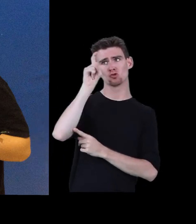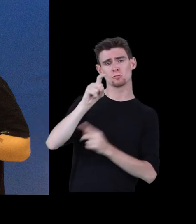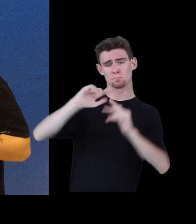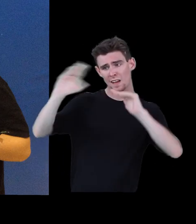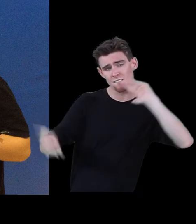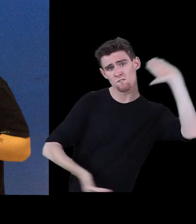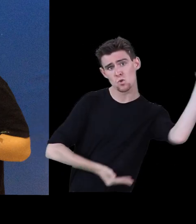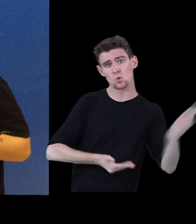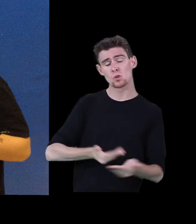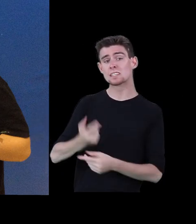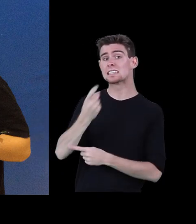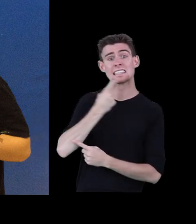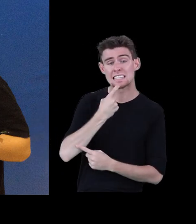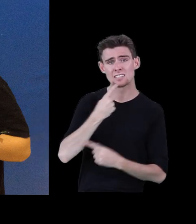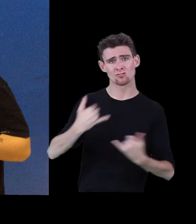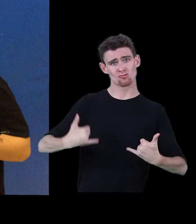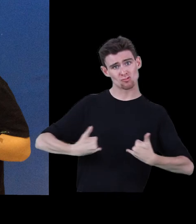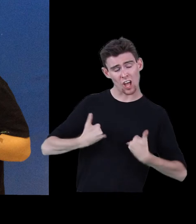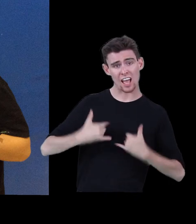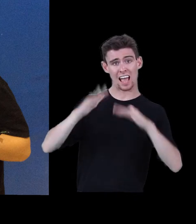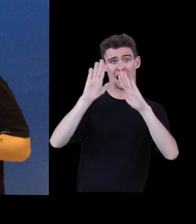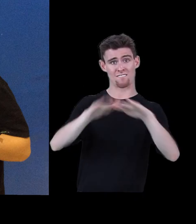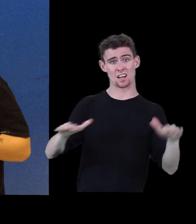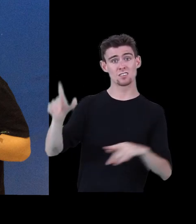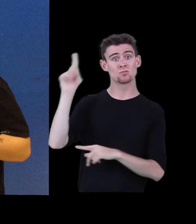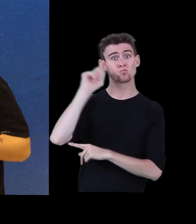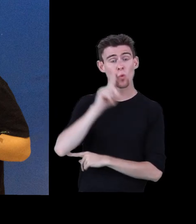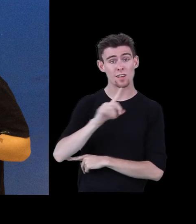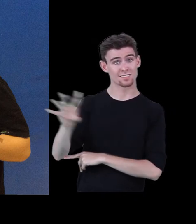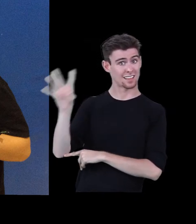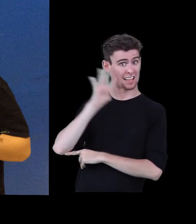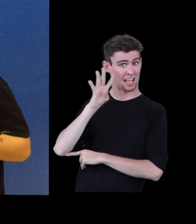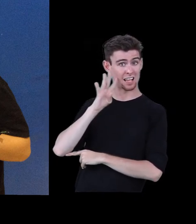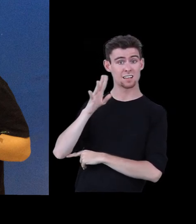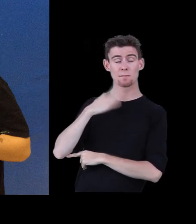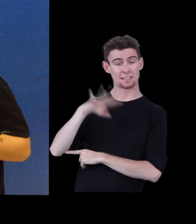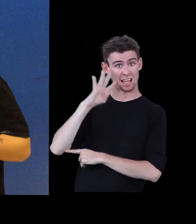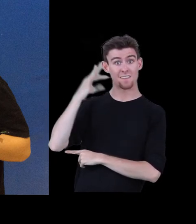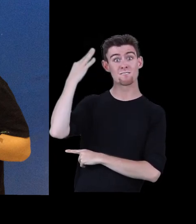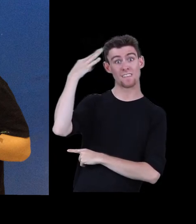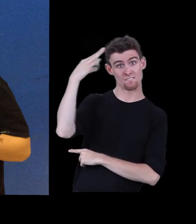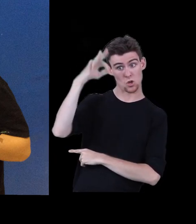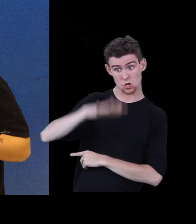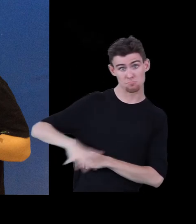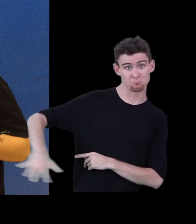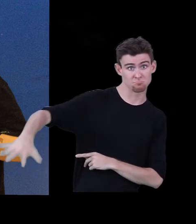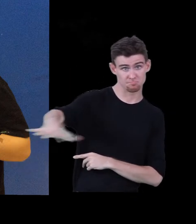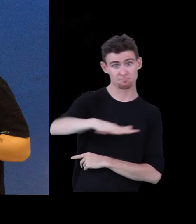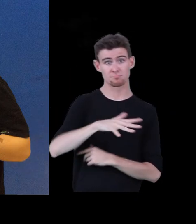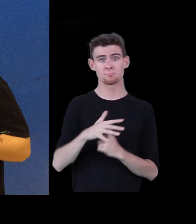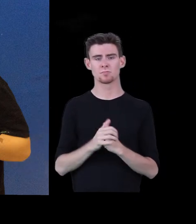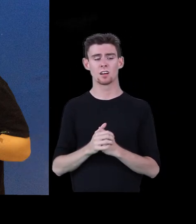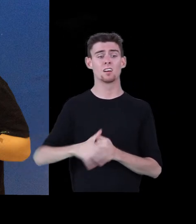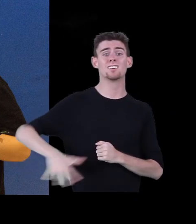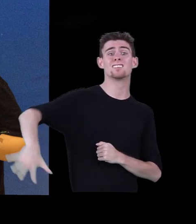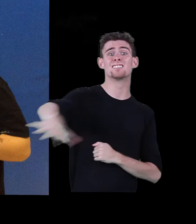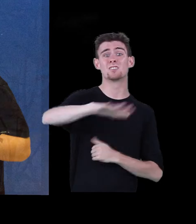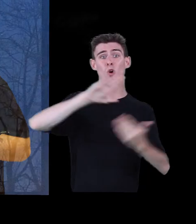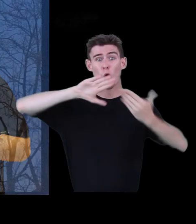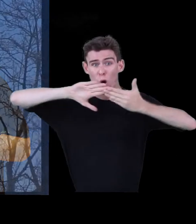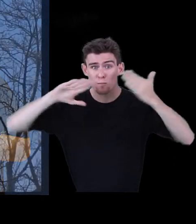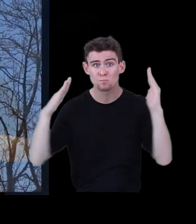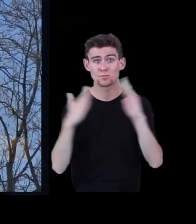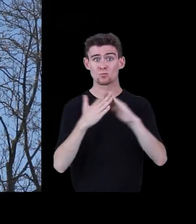communauté sourde d'ouvrir grandes les portes du Centre Jules Léger aux enfants et aux jeunes sourds et